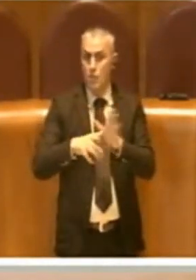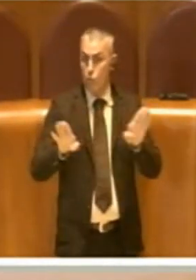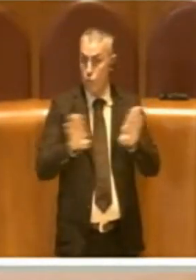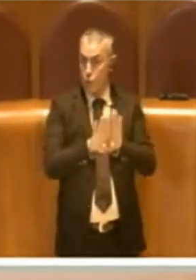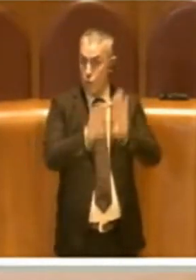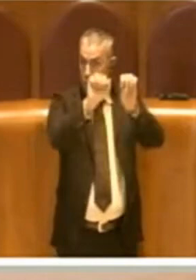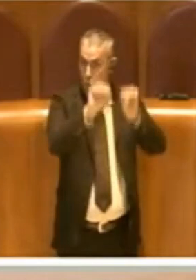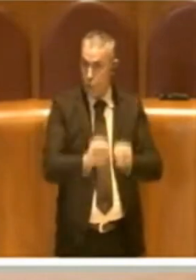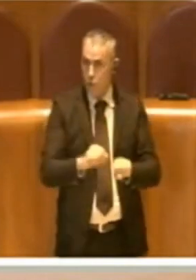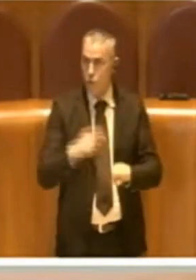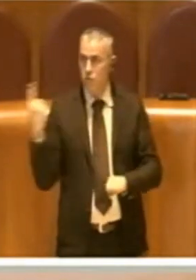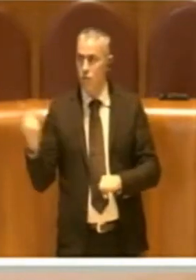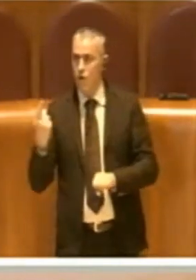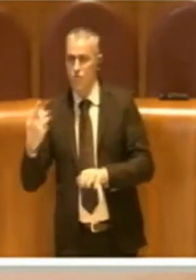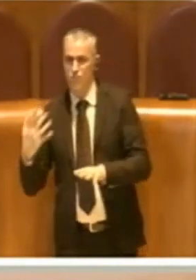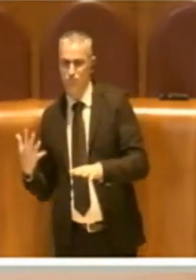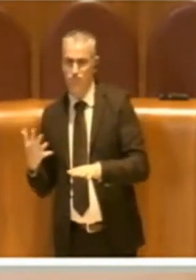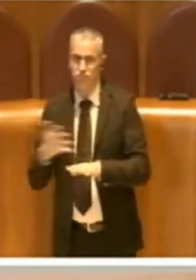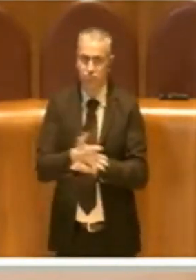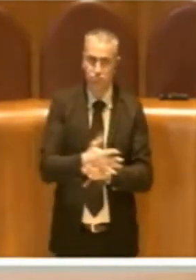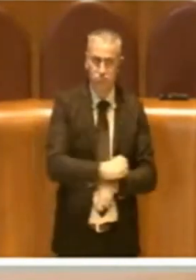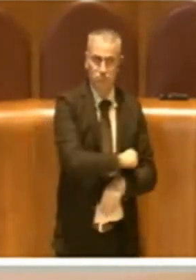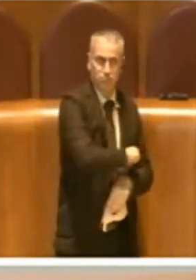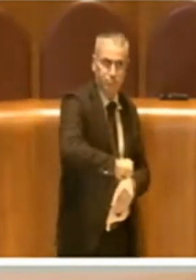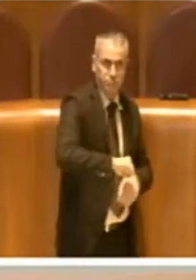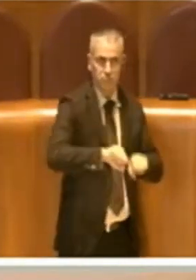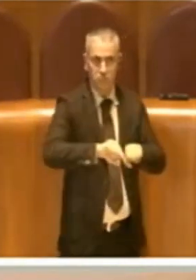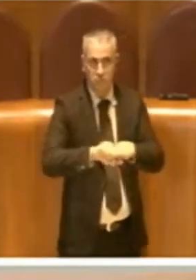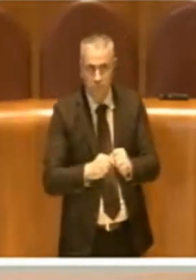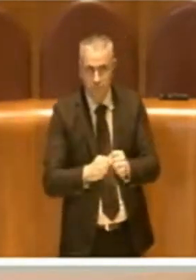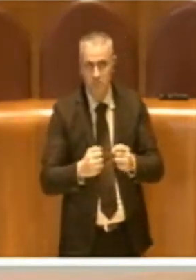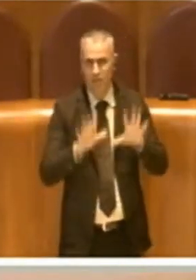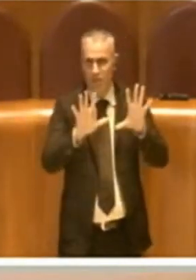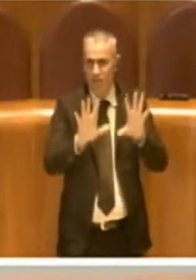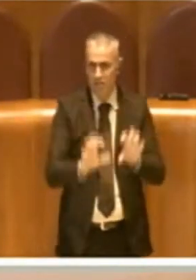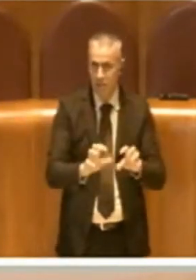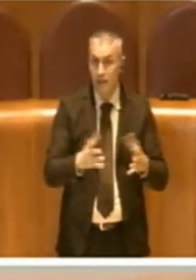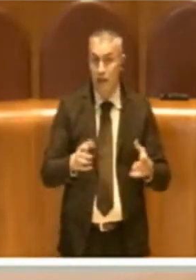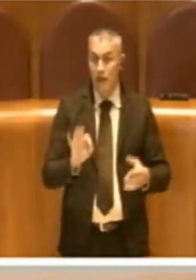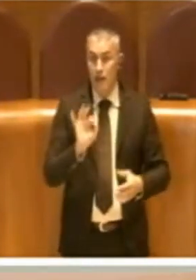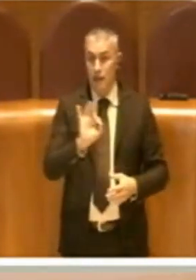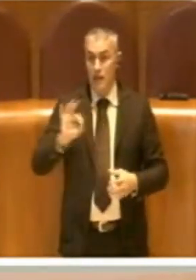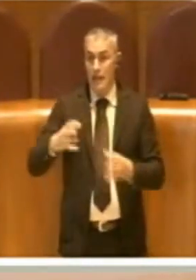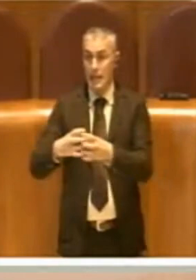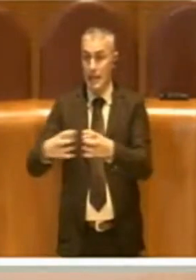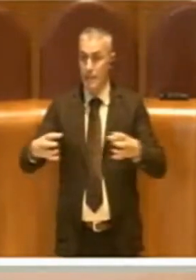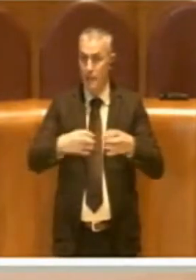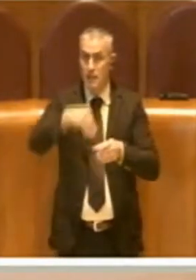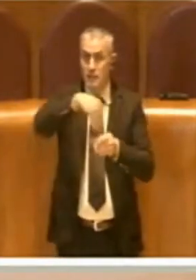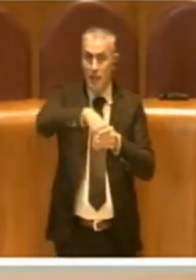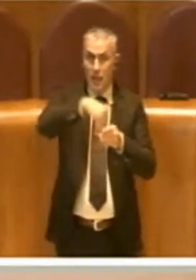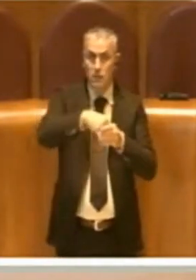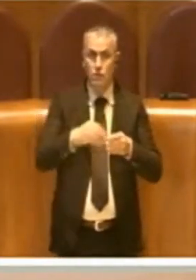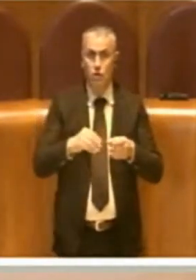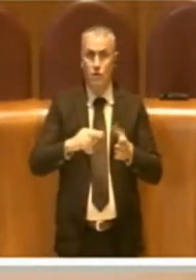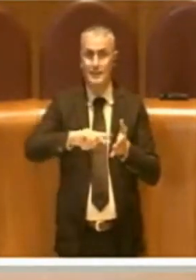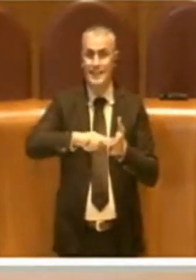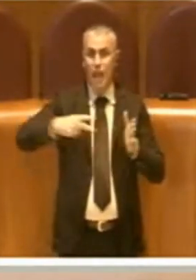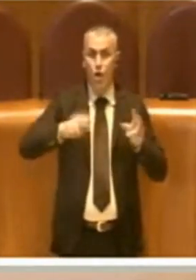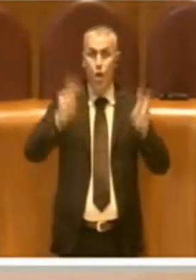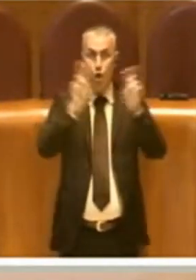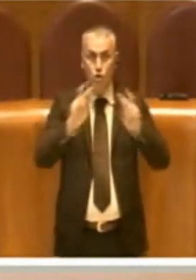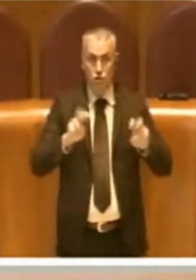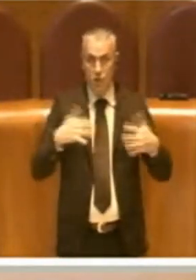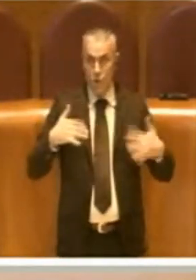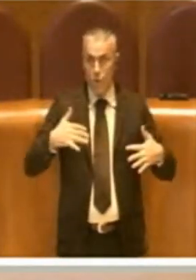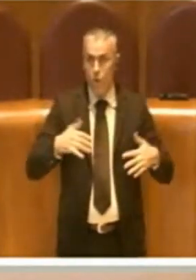o comunque vadano a degradarsi. Molti impianti hanno delle strutture tecnologiche importanti che se non vengono utilizzate si rovinano.